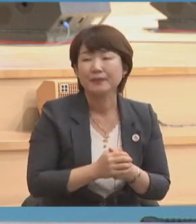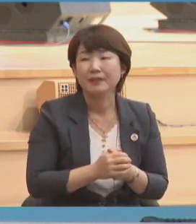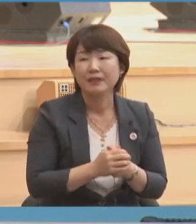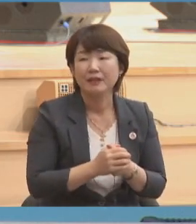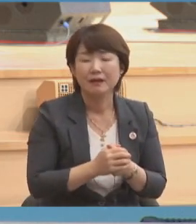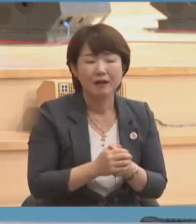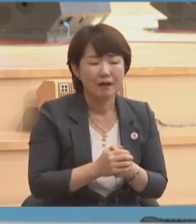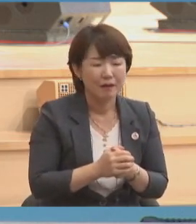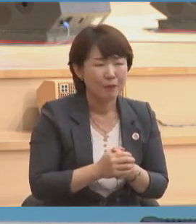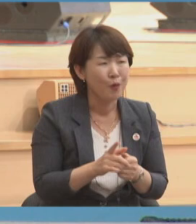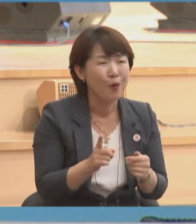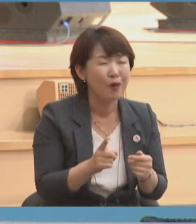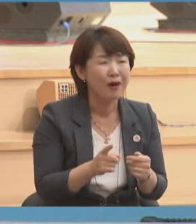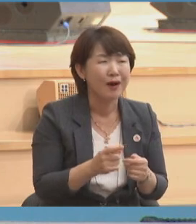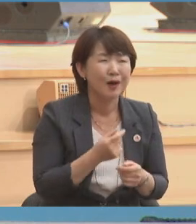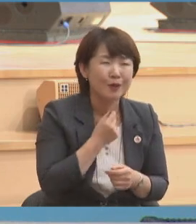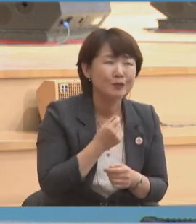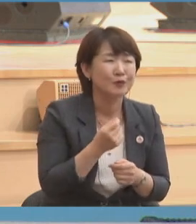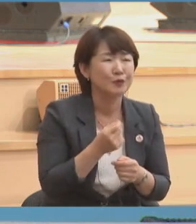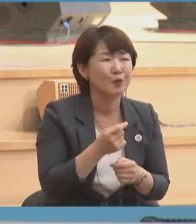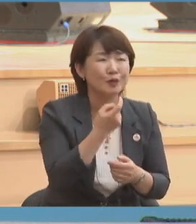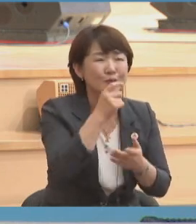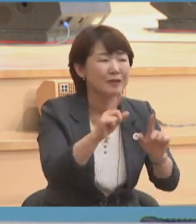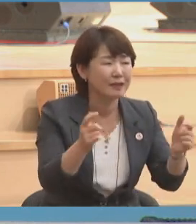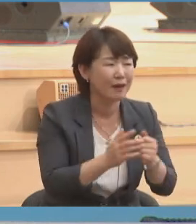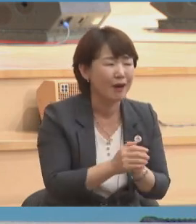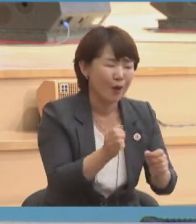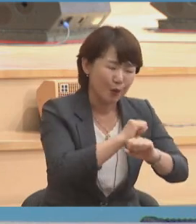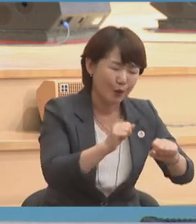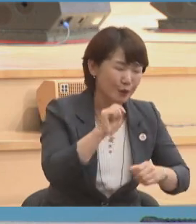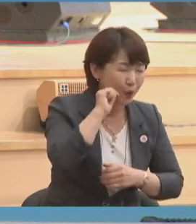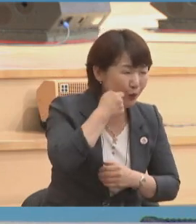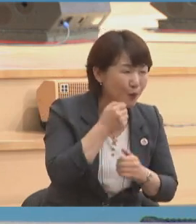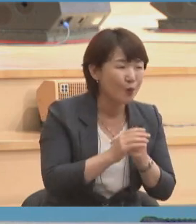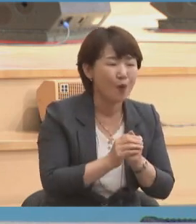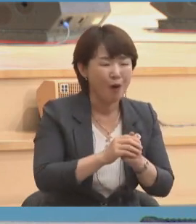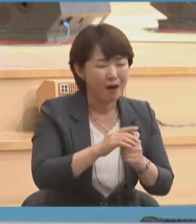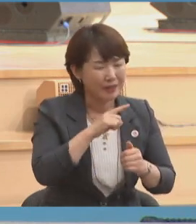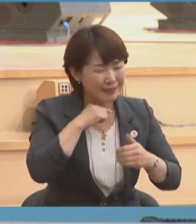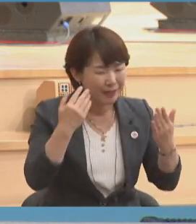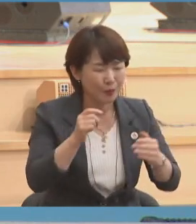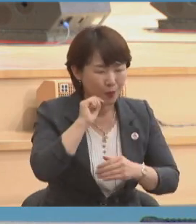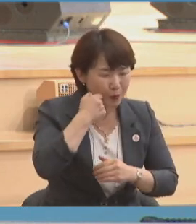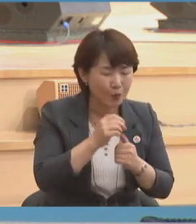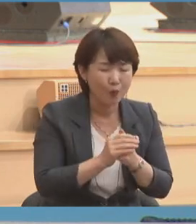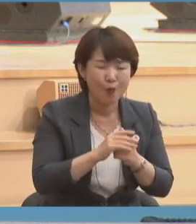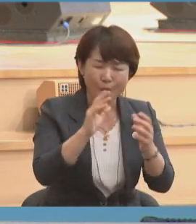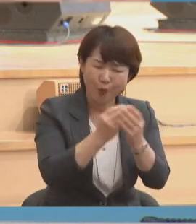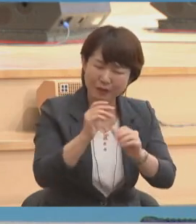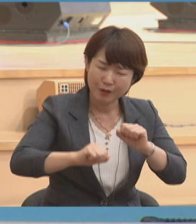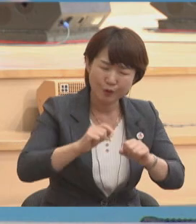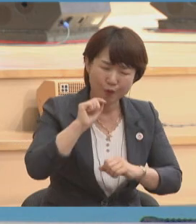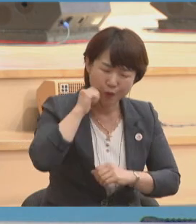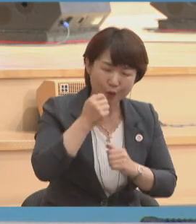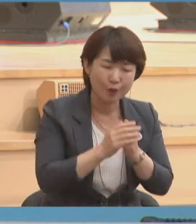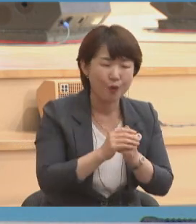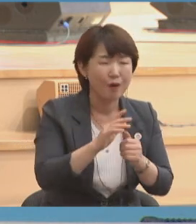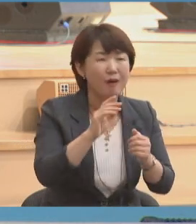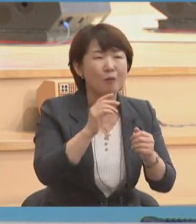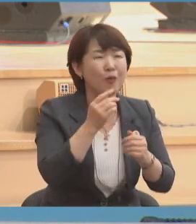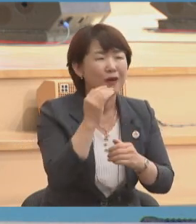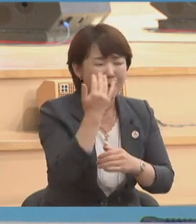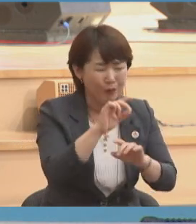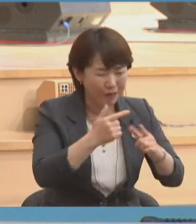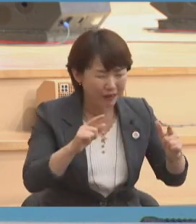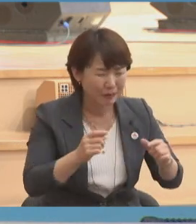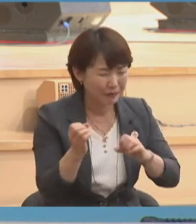뭐 하나 쉬운 게 없어요. 용서도 희생도 온전한 삶도 음행을 떨쳐버리고 온전하게